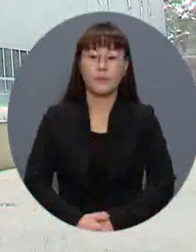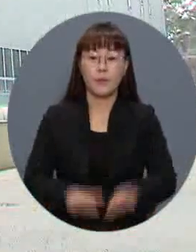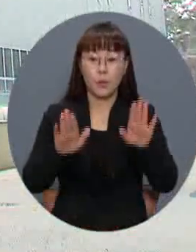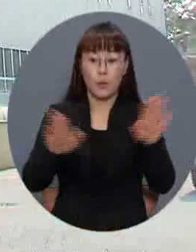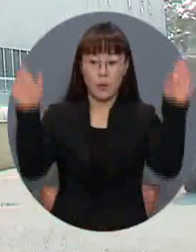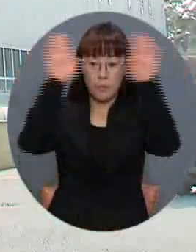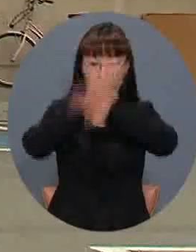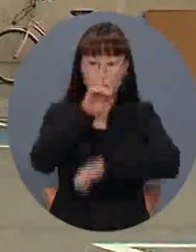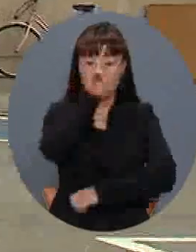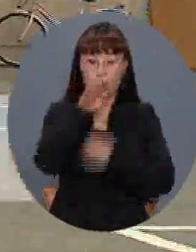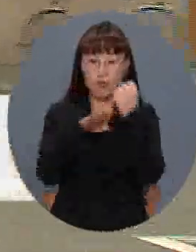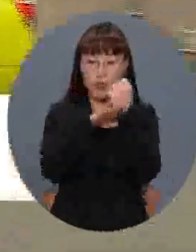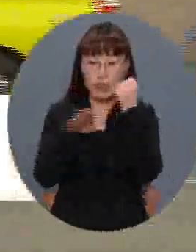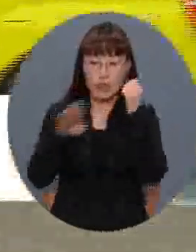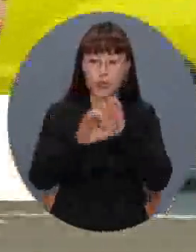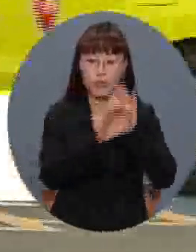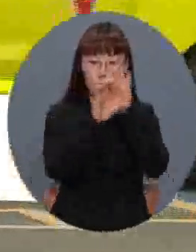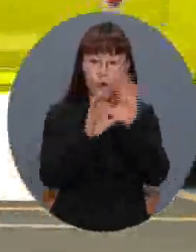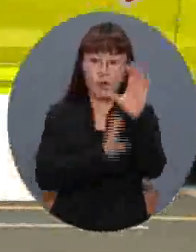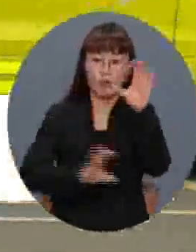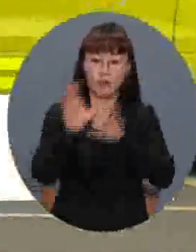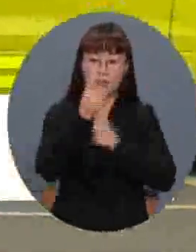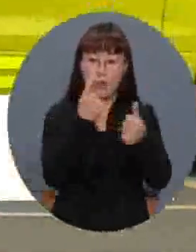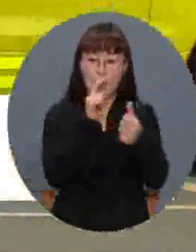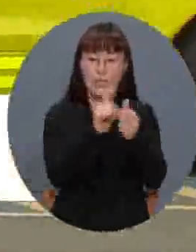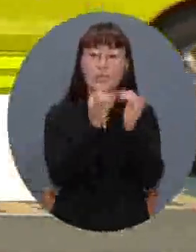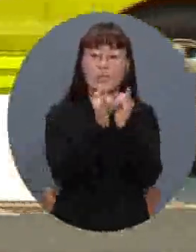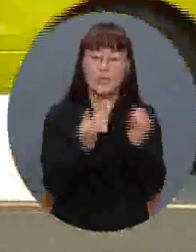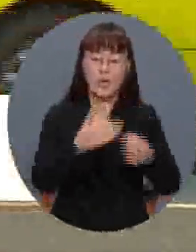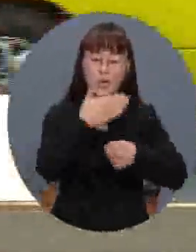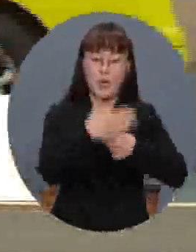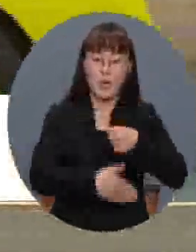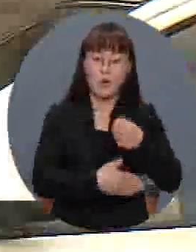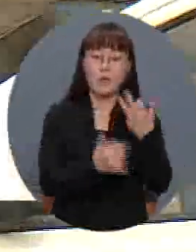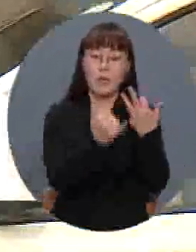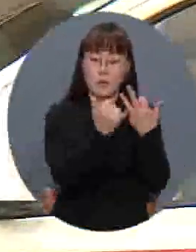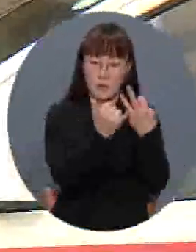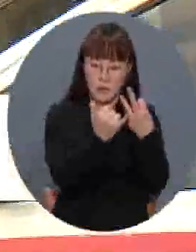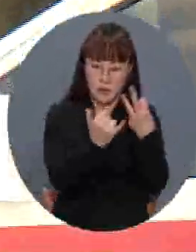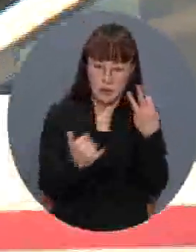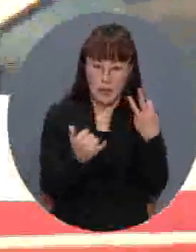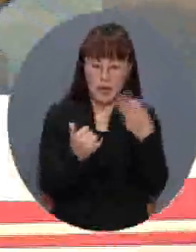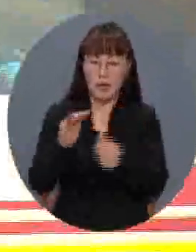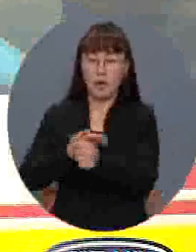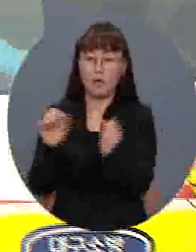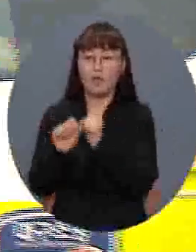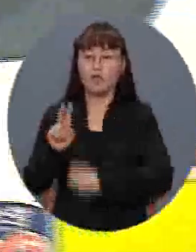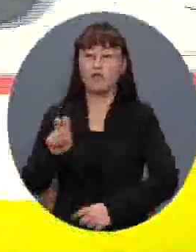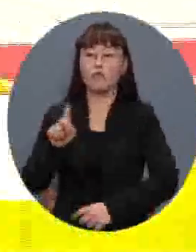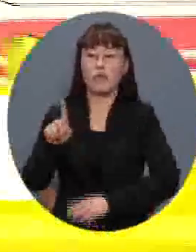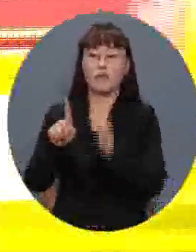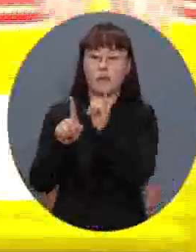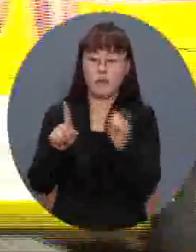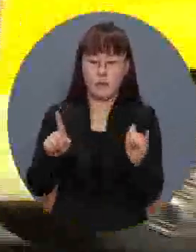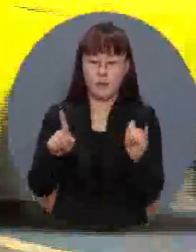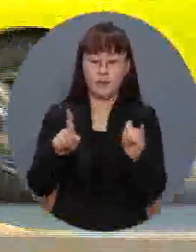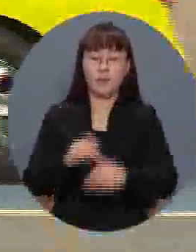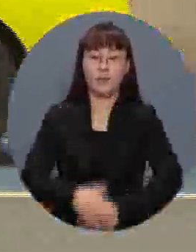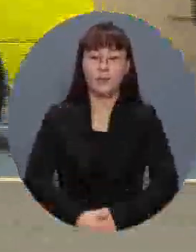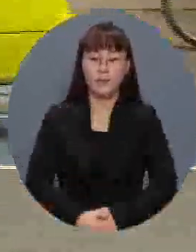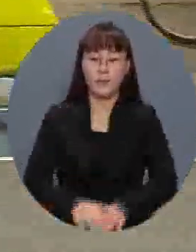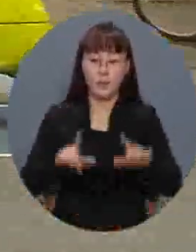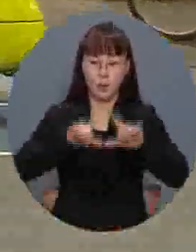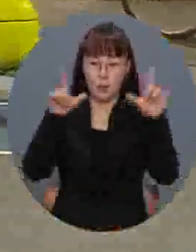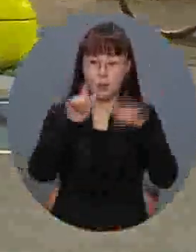오늘 새벽 0시 기준으로 코로나19 신규 확진자가 대구에서는 13명, 경북에서는 21명 나왔습니다.